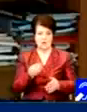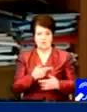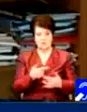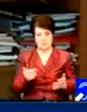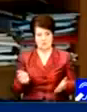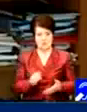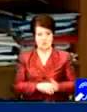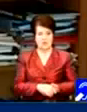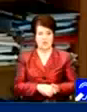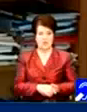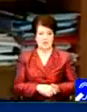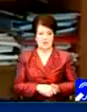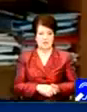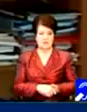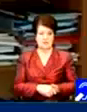postoperatorii.